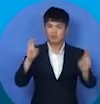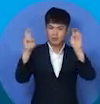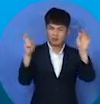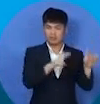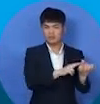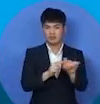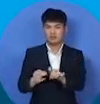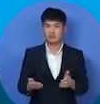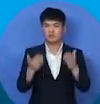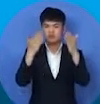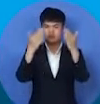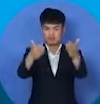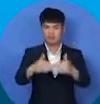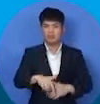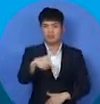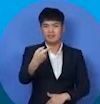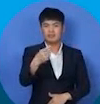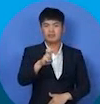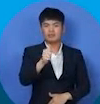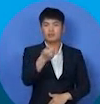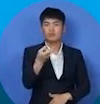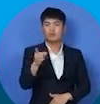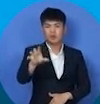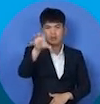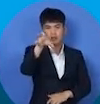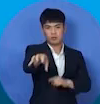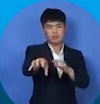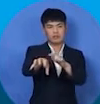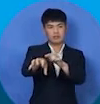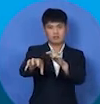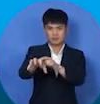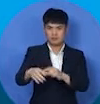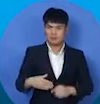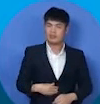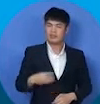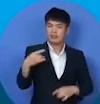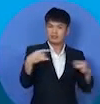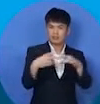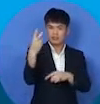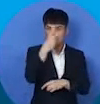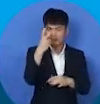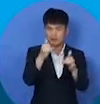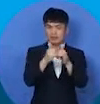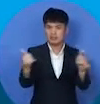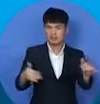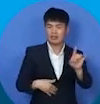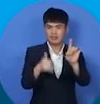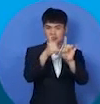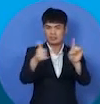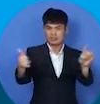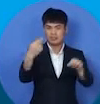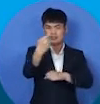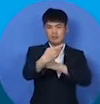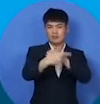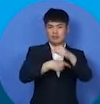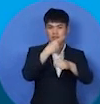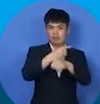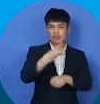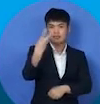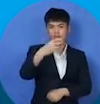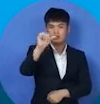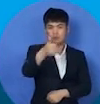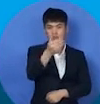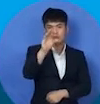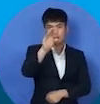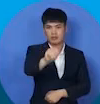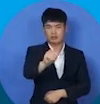취업정보입니다. 주식회사 금화전자에서 전자부품 및 제품 생산직 1명을 모집합니다. 임금은 연봉 3천만